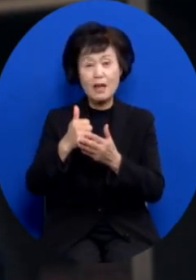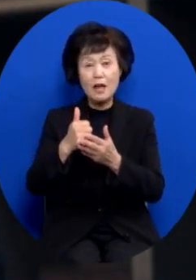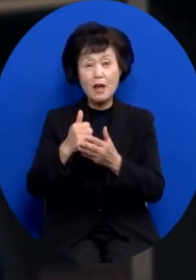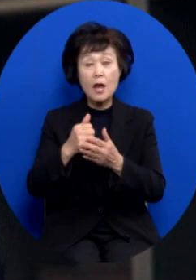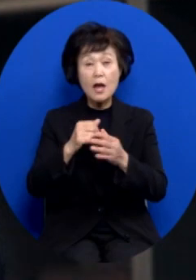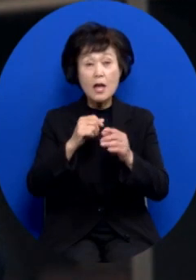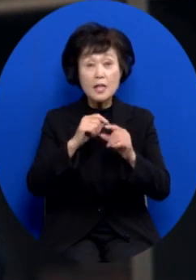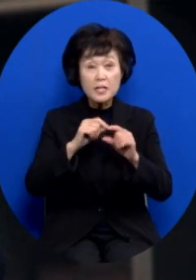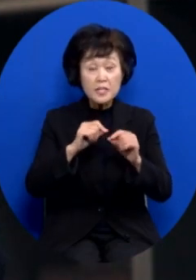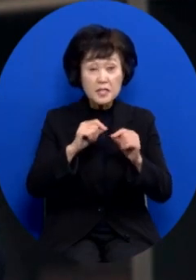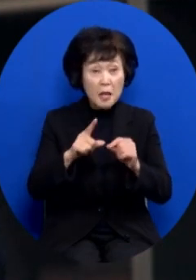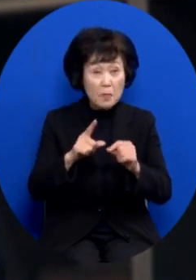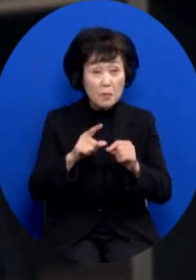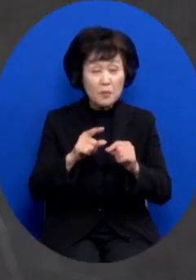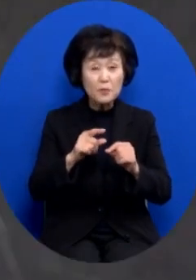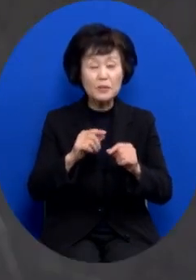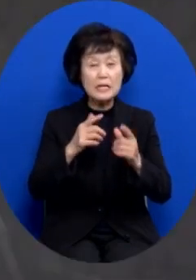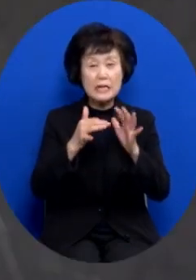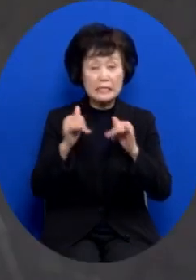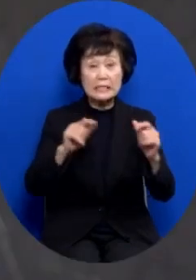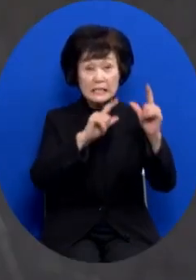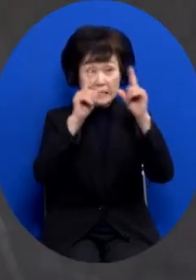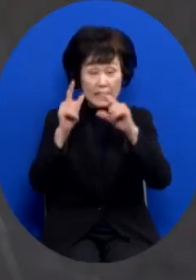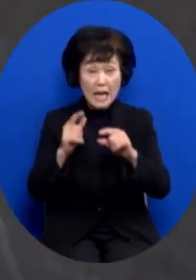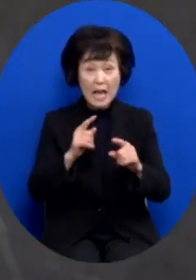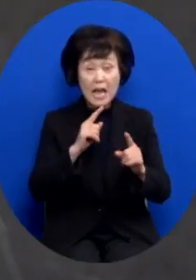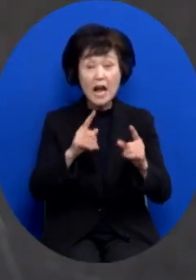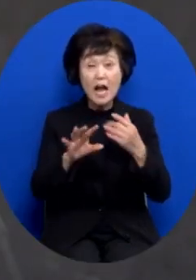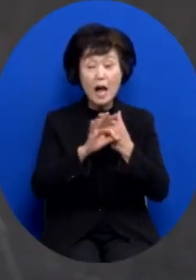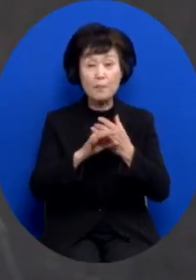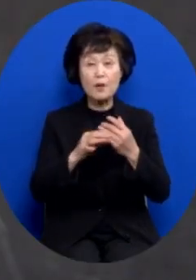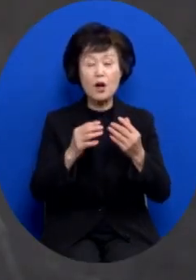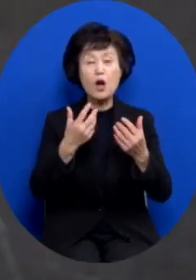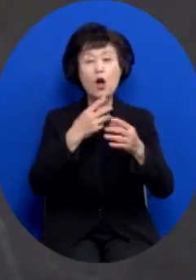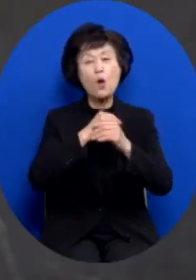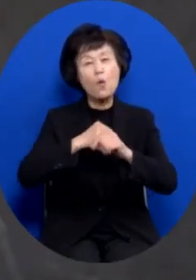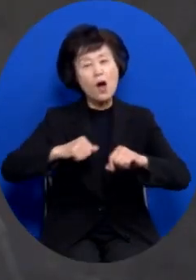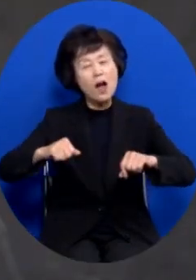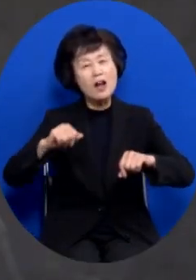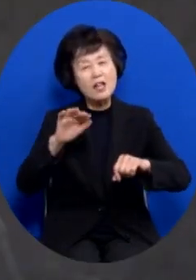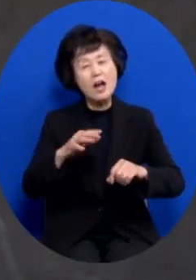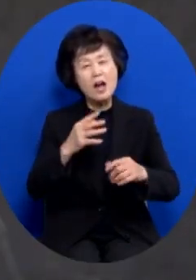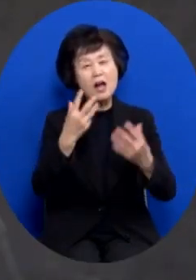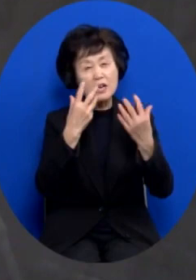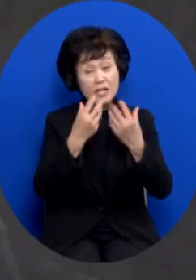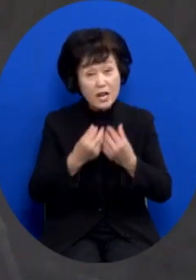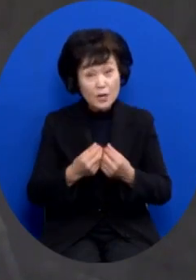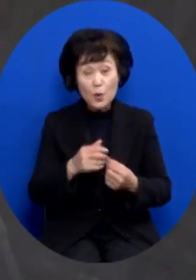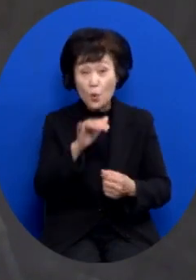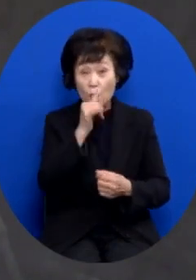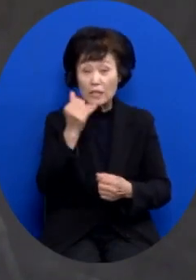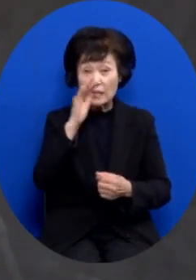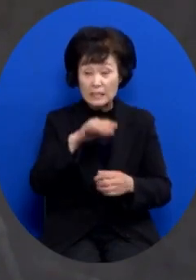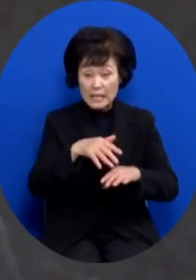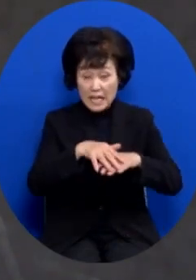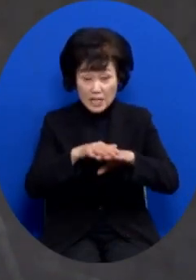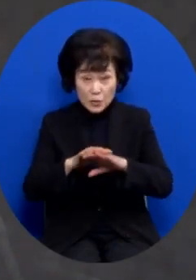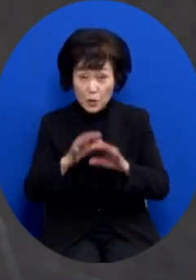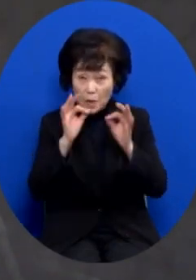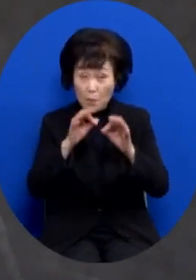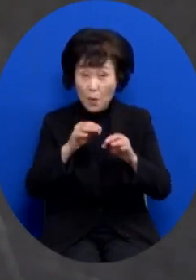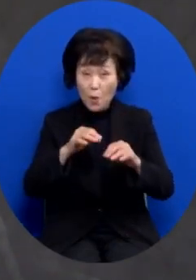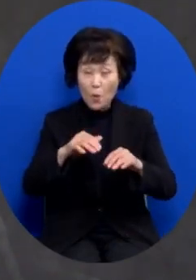흔히 인생을 광야의 비유를 하지요 인생은 지도를 보고 가는 것이 아니라 광야 같은 삶의